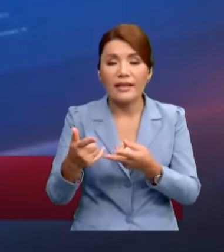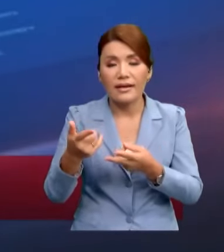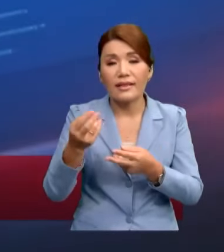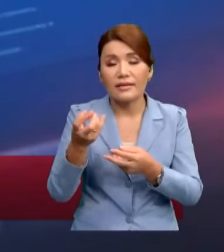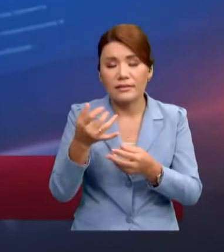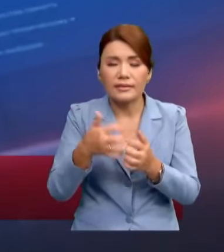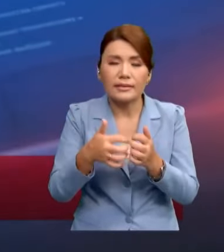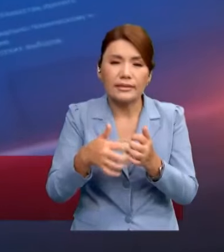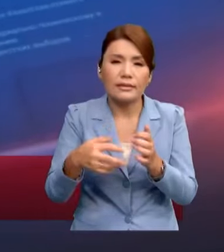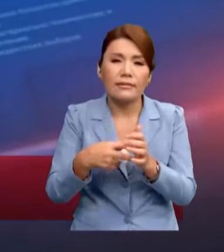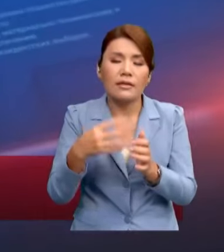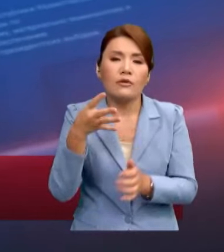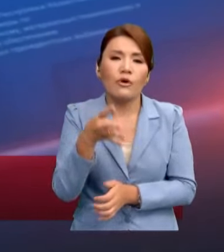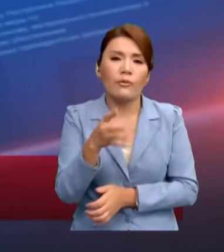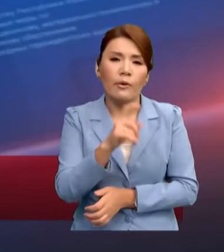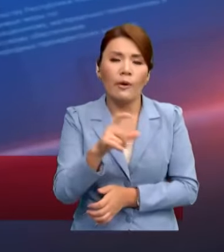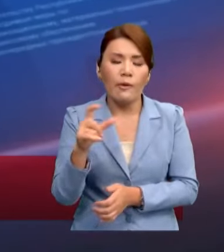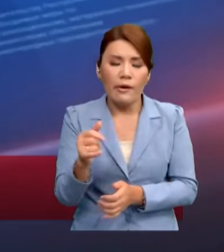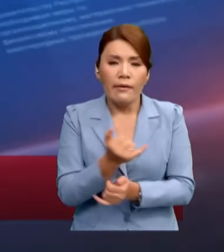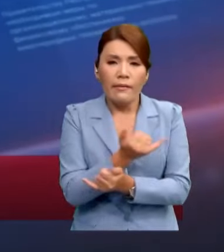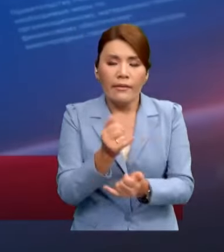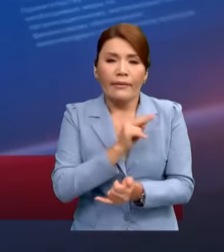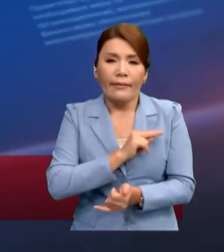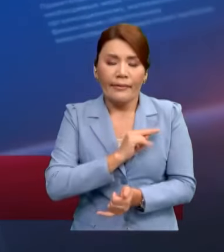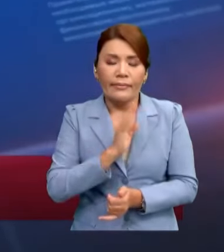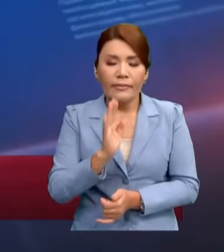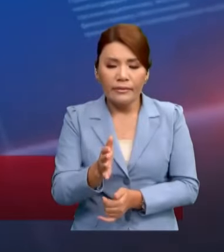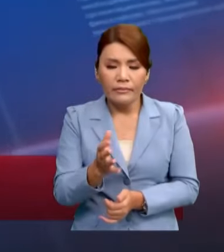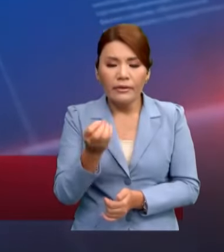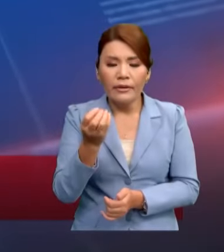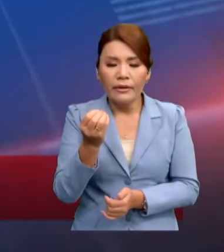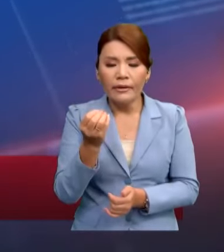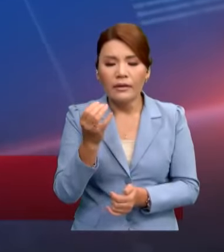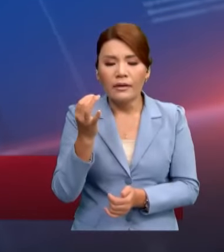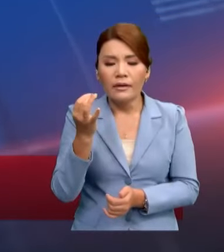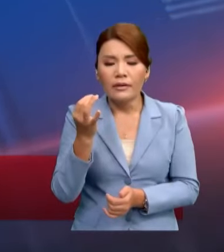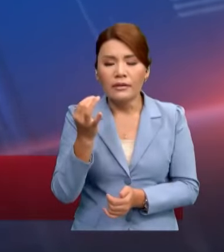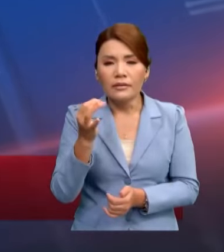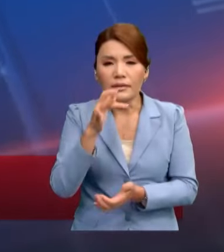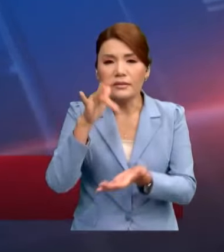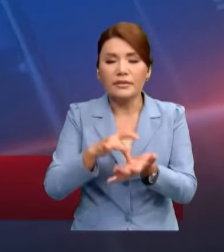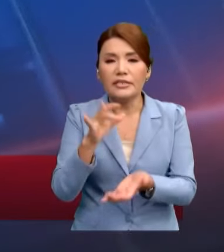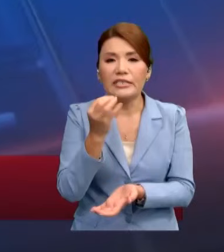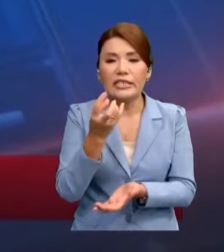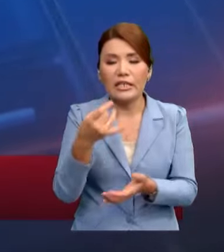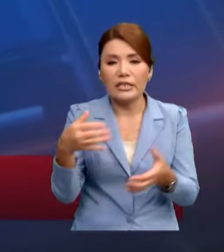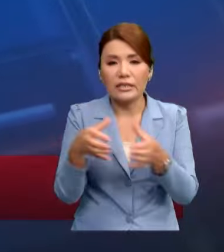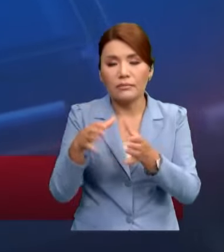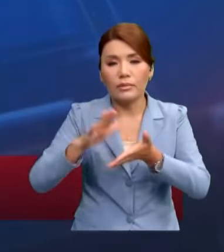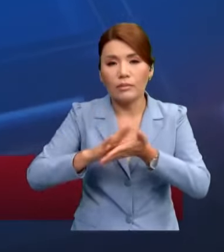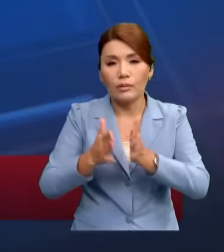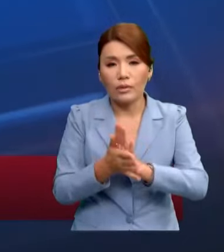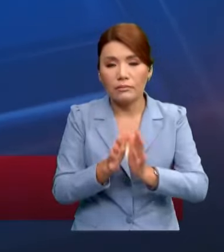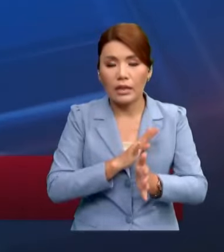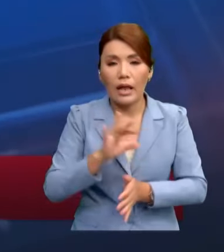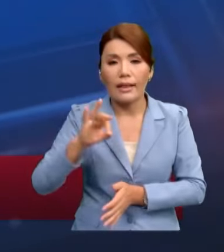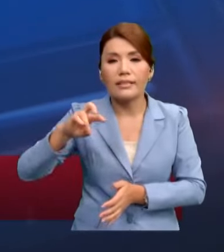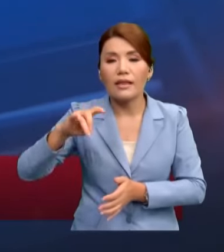орта есеппен бір 4 мың адамды қамтамасыз етеді. Тағы бір Сиянь қаласына компаниямен келісіп, олар отель